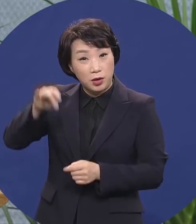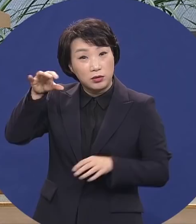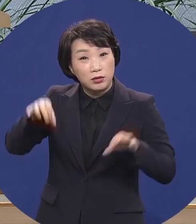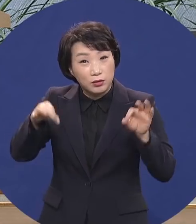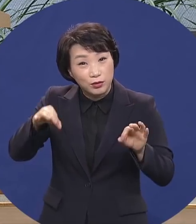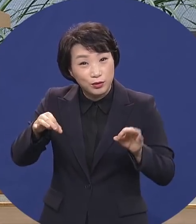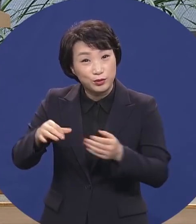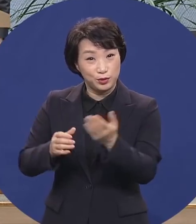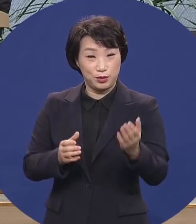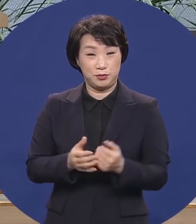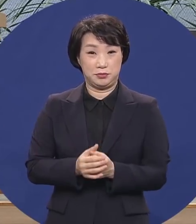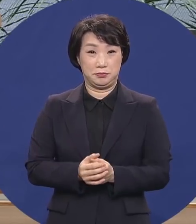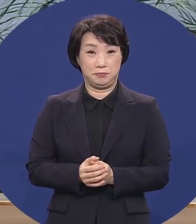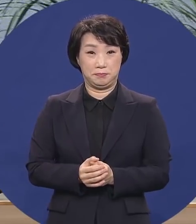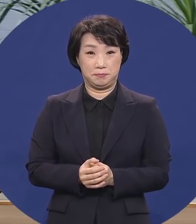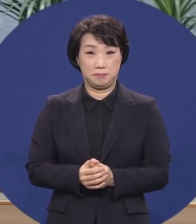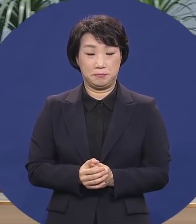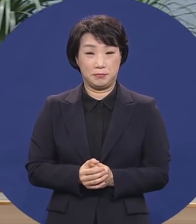우선이냐?